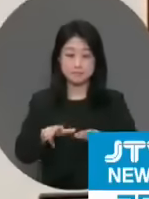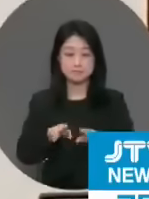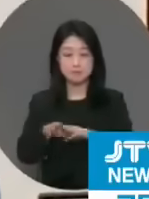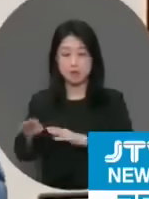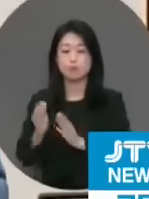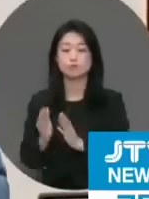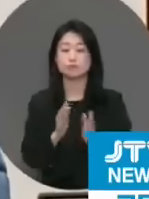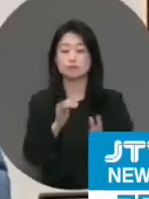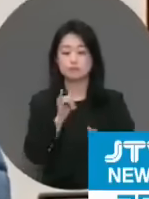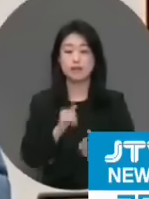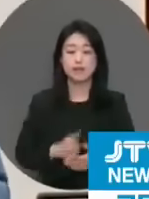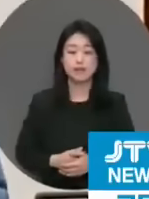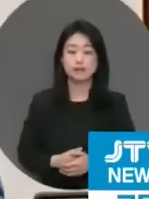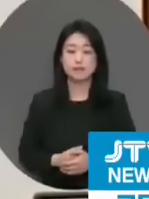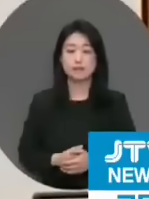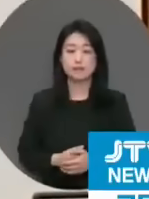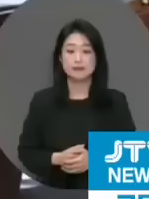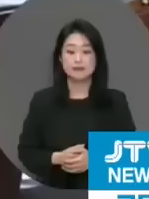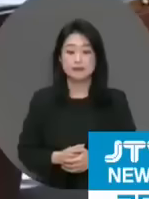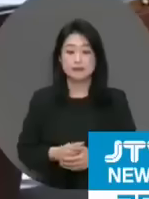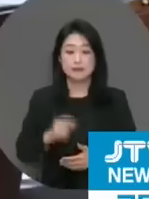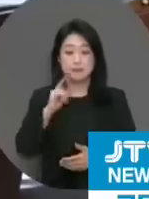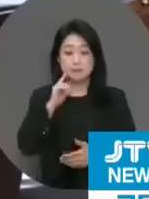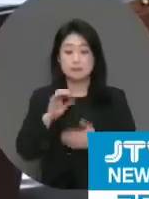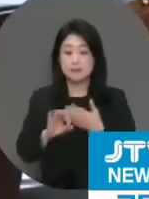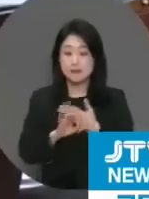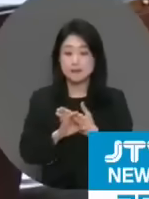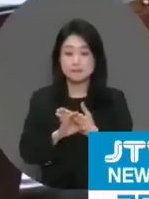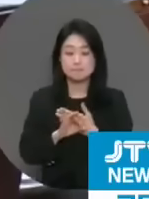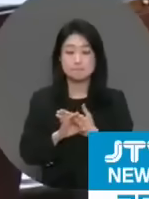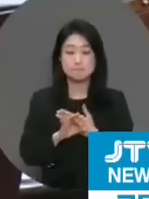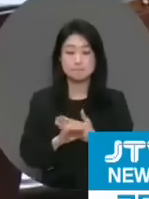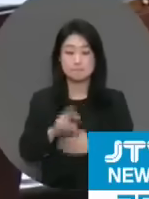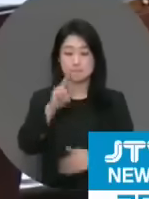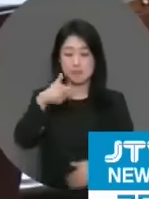네, 그렇죠. 그럼 만약에 박장범